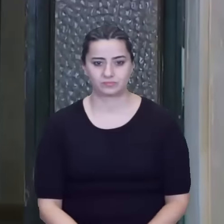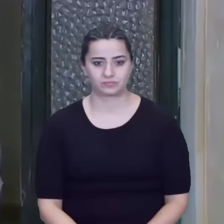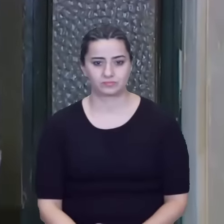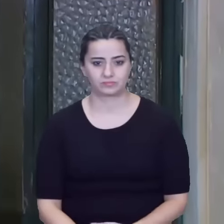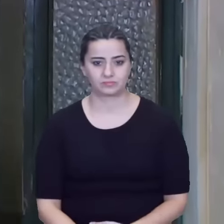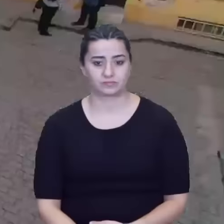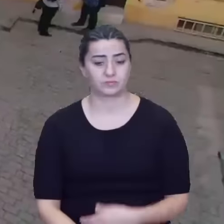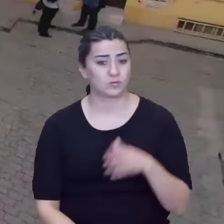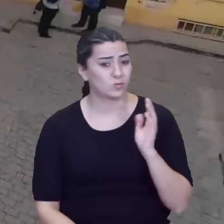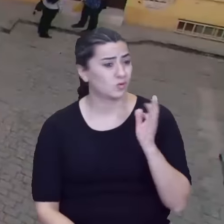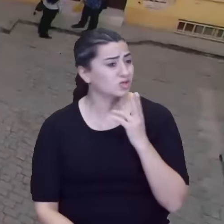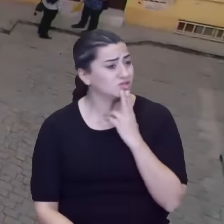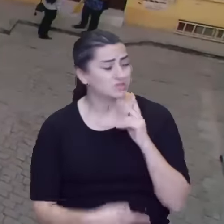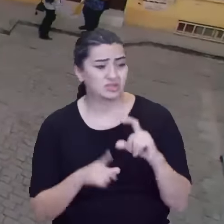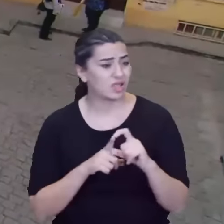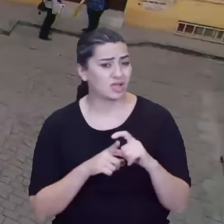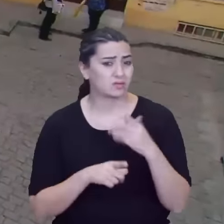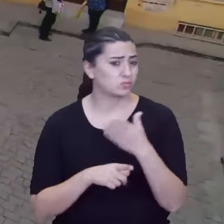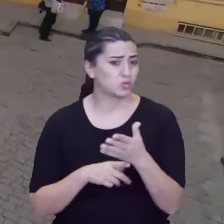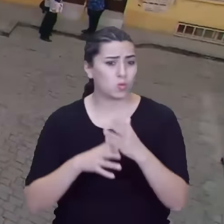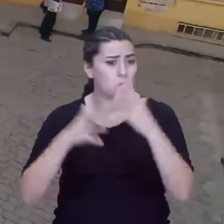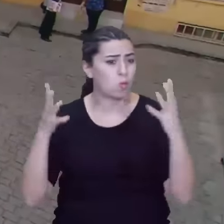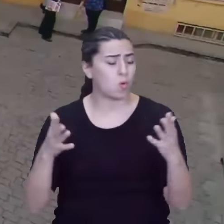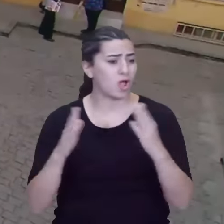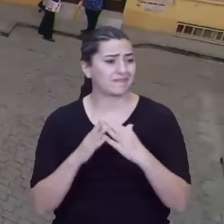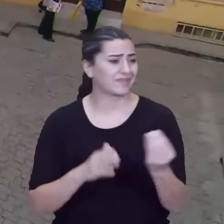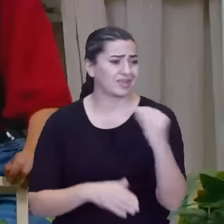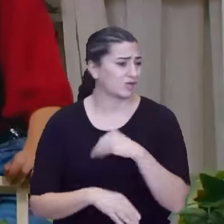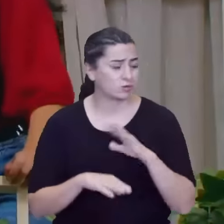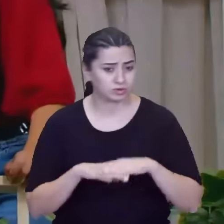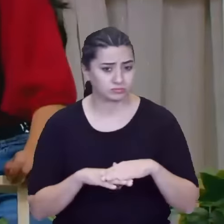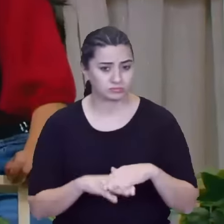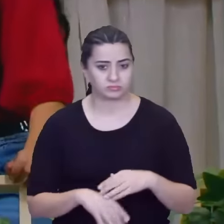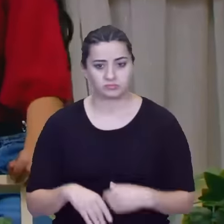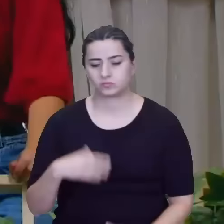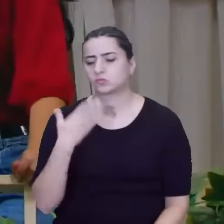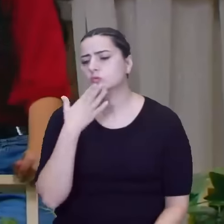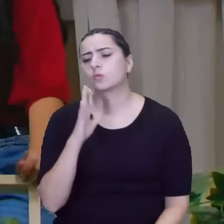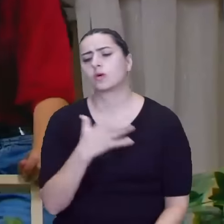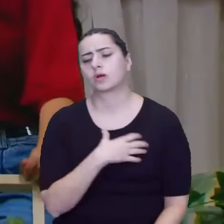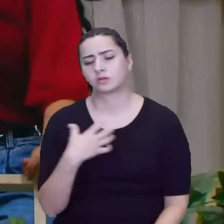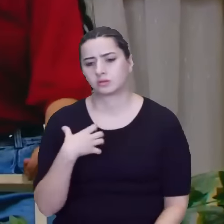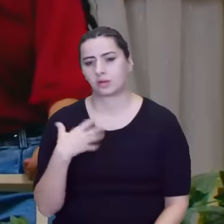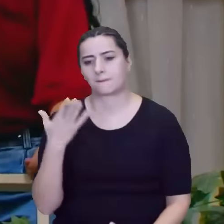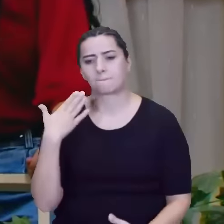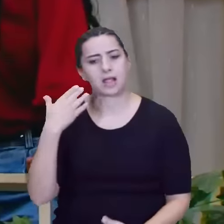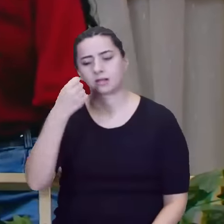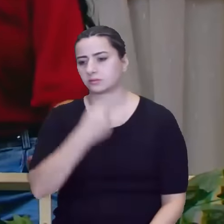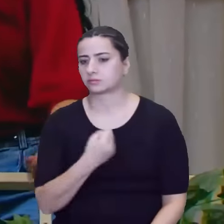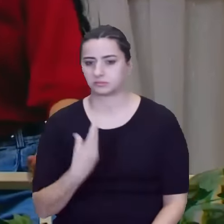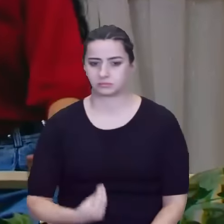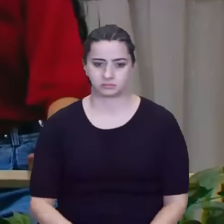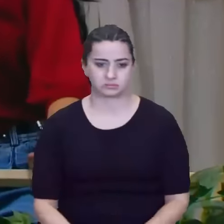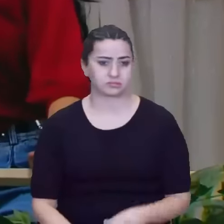Ay kız Dilek, o koca şeyi eve getiriyor. Ay yok anne ya, yani balkona koyacaktır